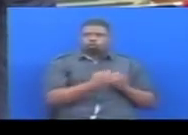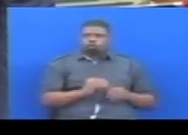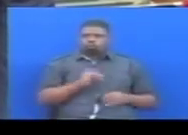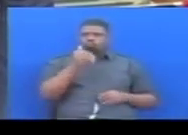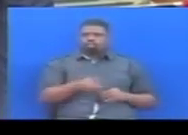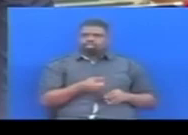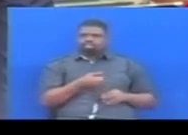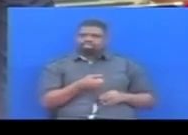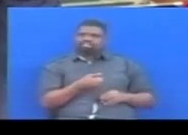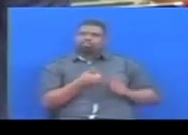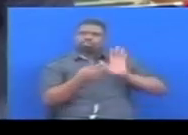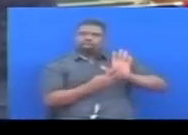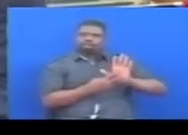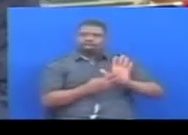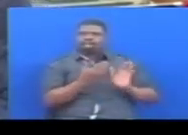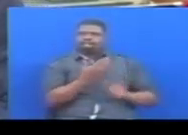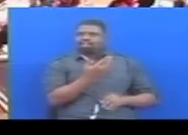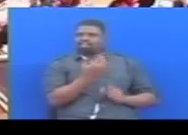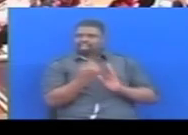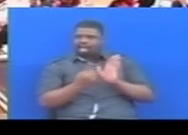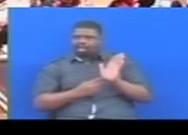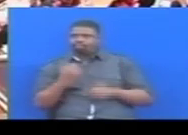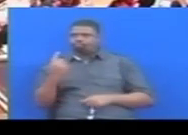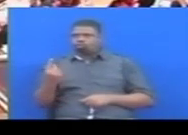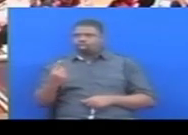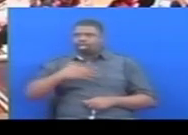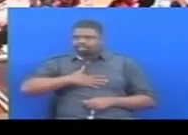tarehe moja mwezi wa saba. Asante mheshimiwa.